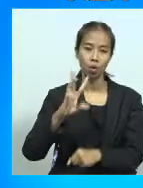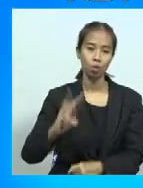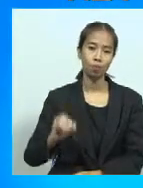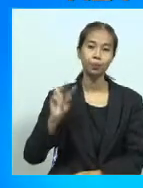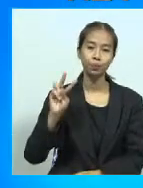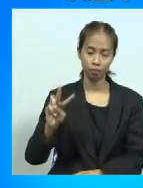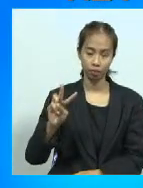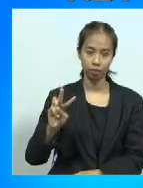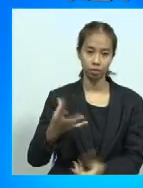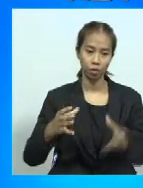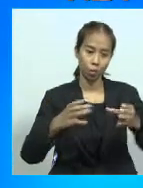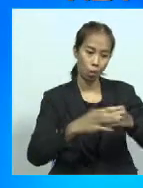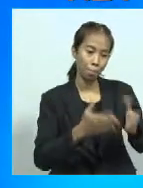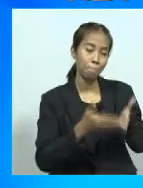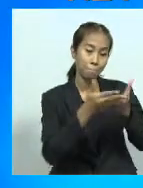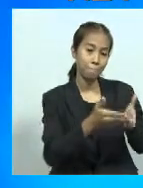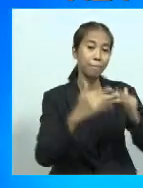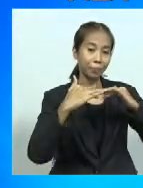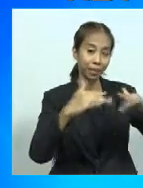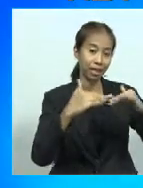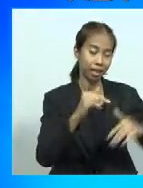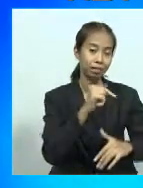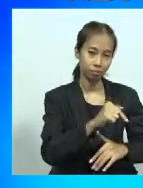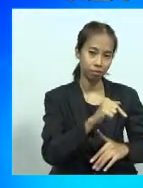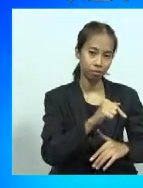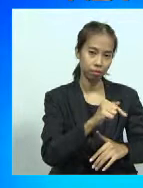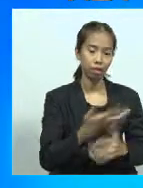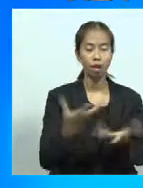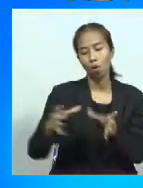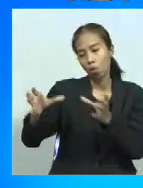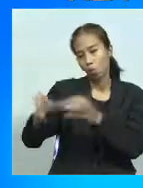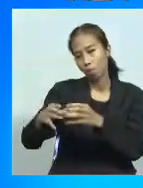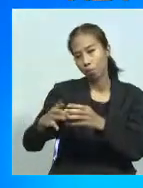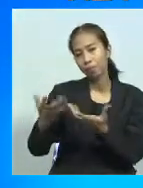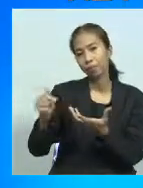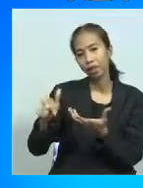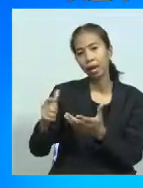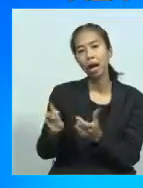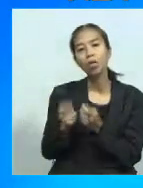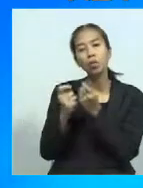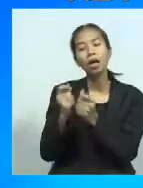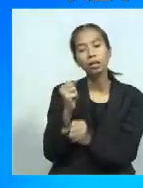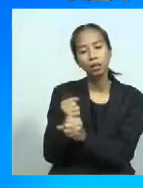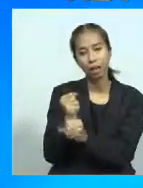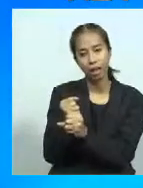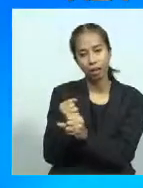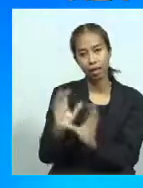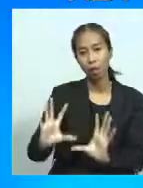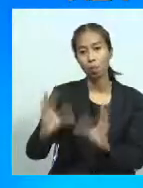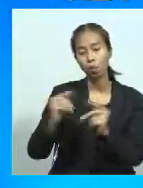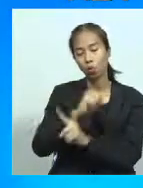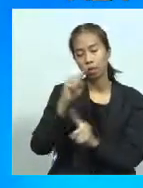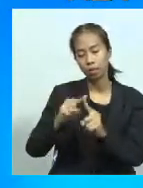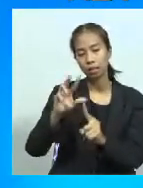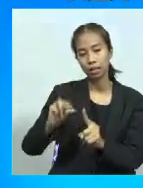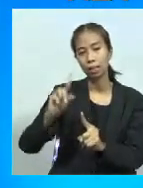2562ในกลุ่มประมงทะเลและแปรรูปสัตว์น้ำและกลุ่มซึ่งใบอนุญาตทำงานจะหมดอายุวันที่